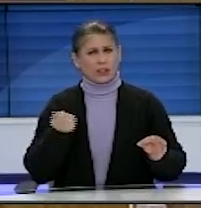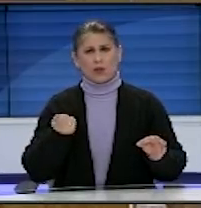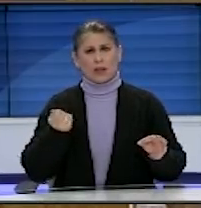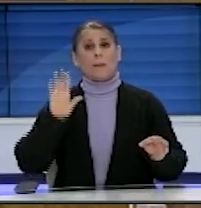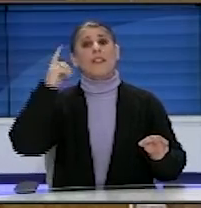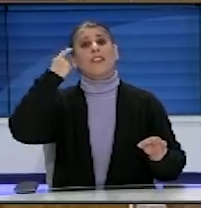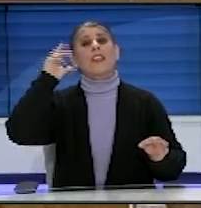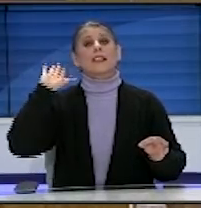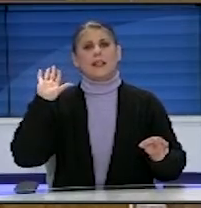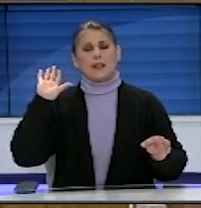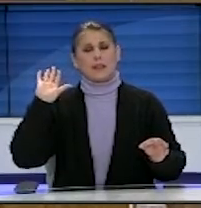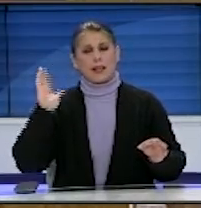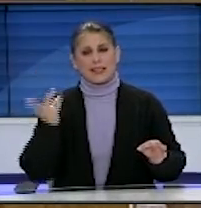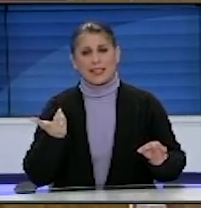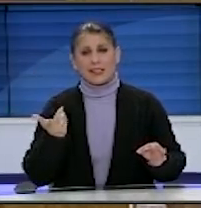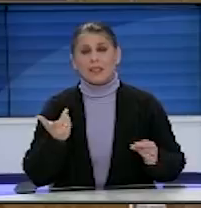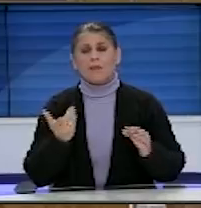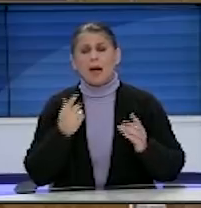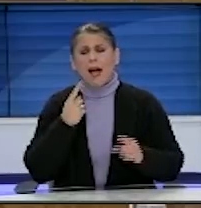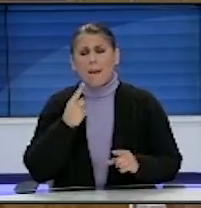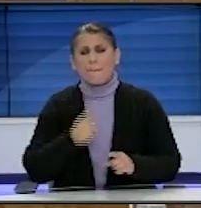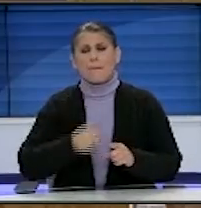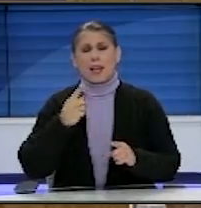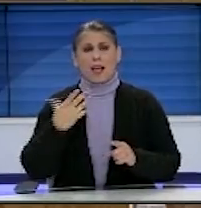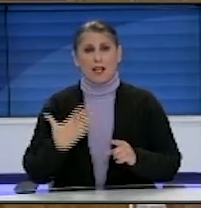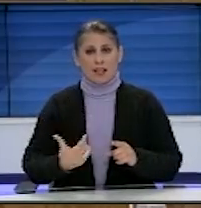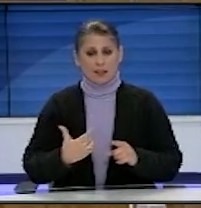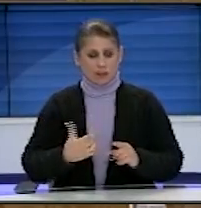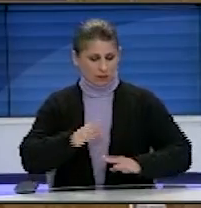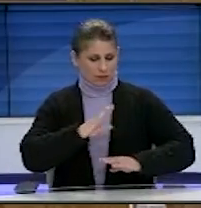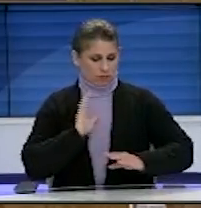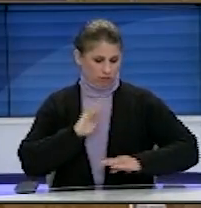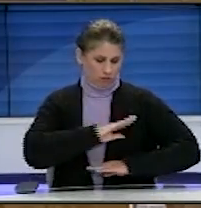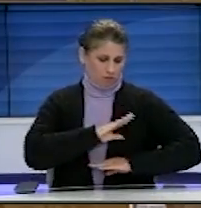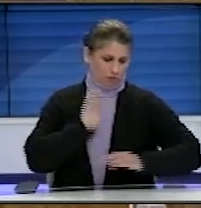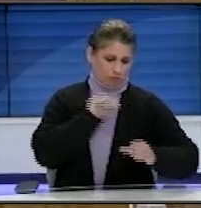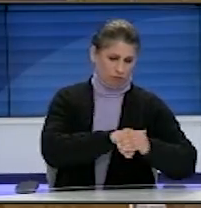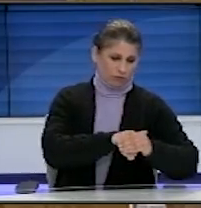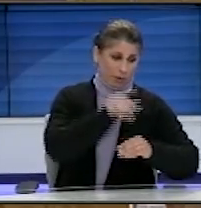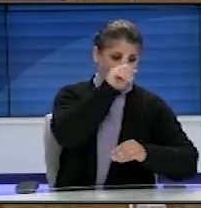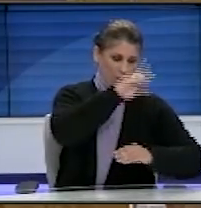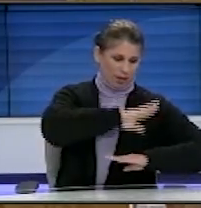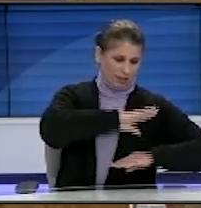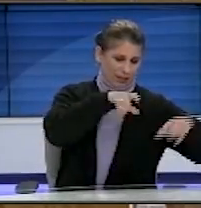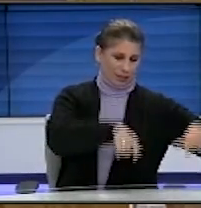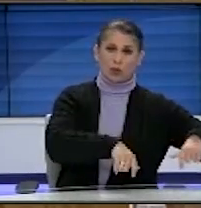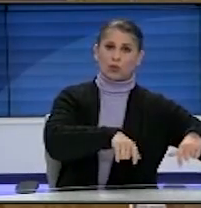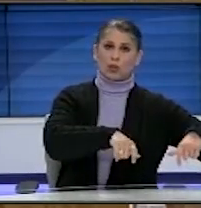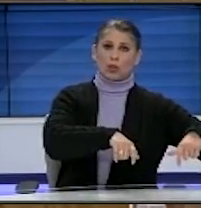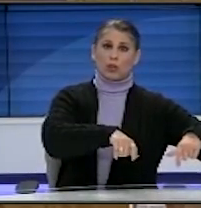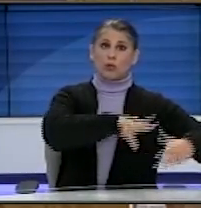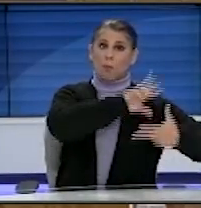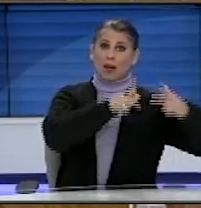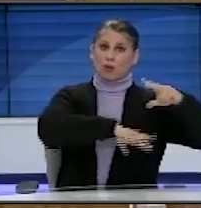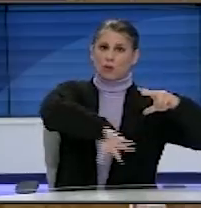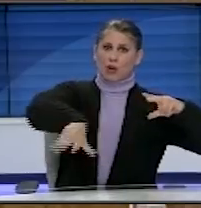από άγνοια, αλλά γιατί πολύ απλά έχετε στρατευθεί με το ένα στρατόπεδο των παγκόσμιων